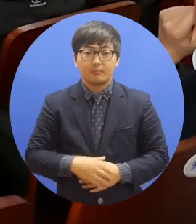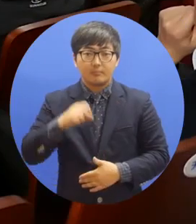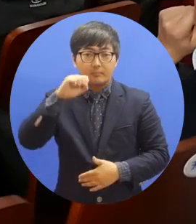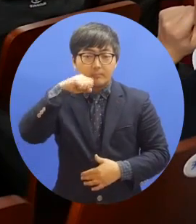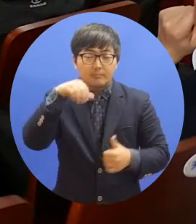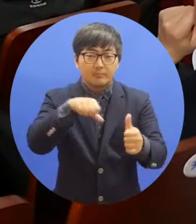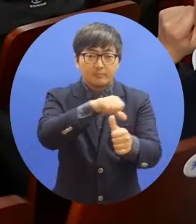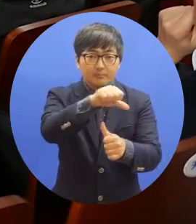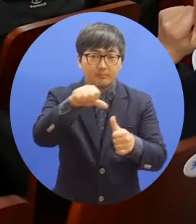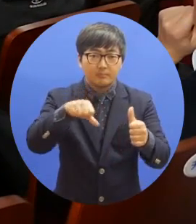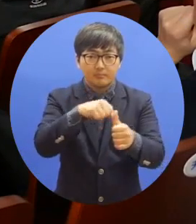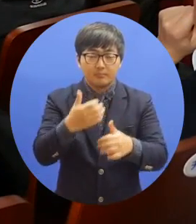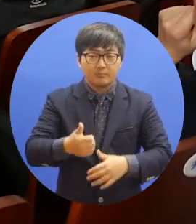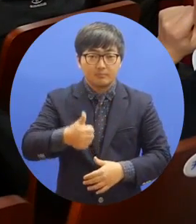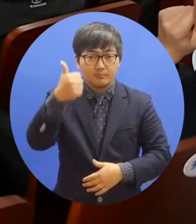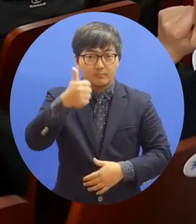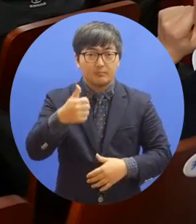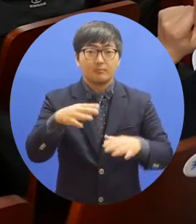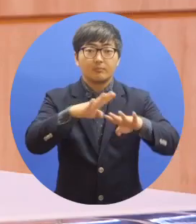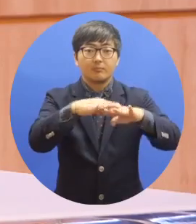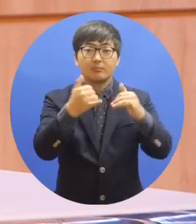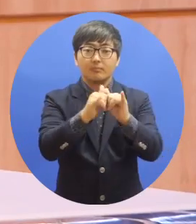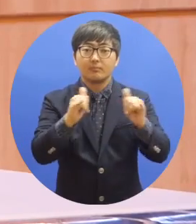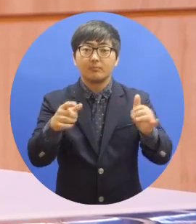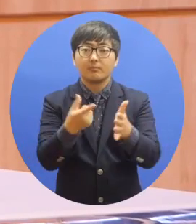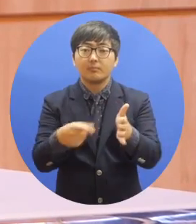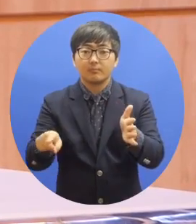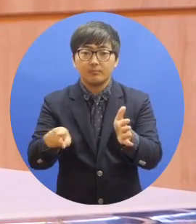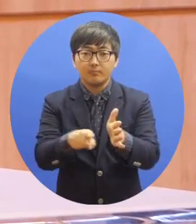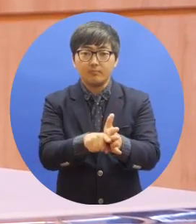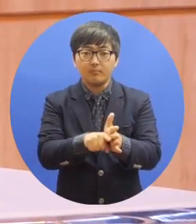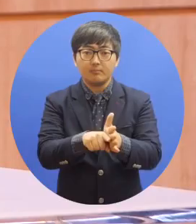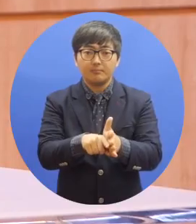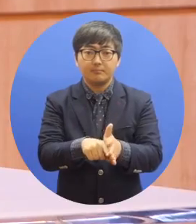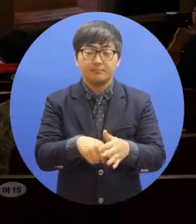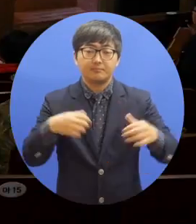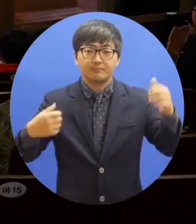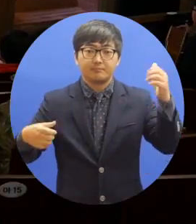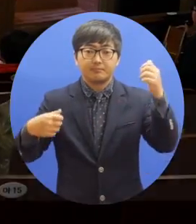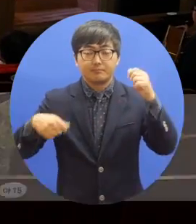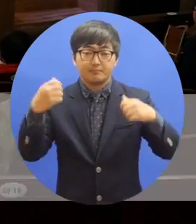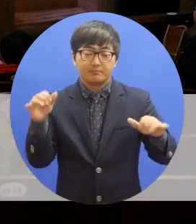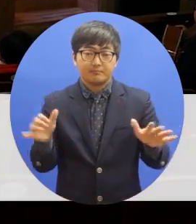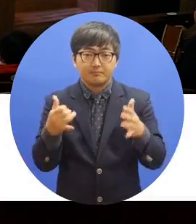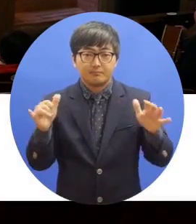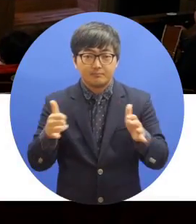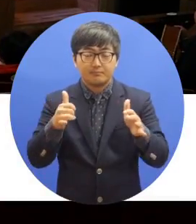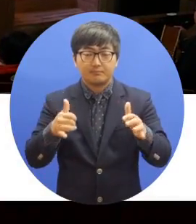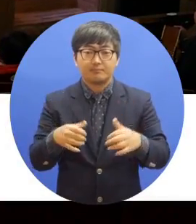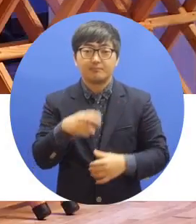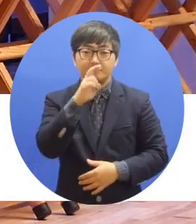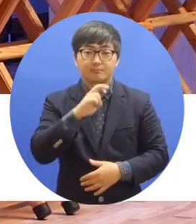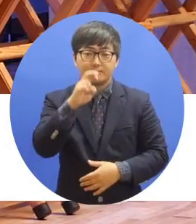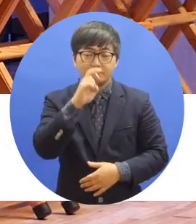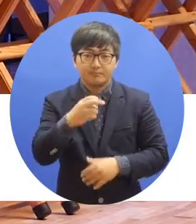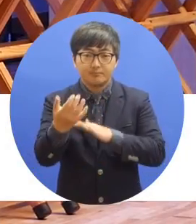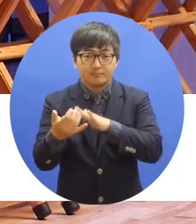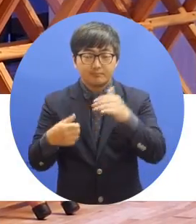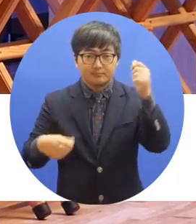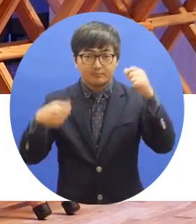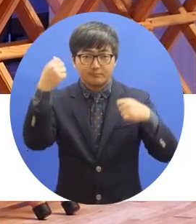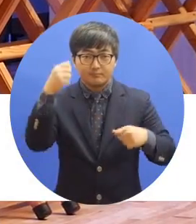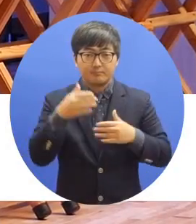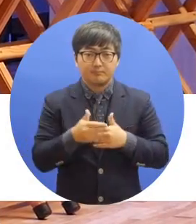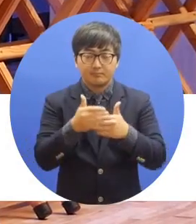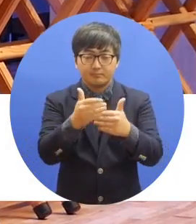가뭄과 고온 등 영농의 역경을 슬기롭게 극복한 농업인을 위해 난타, 사물놀이, 아코디언 등